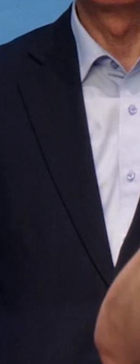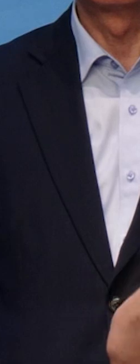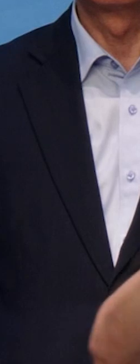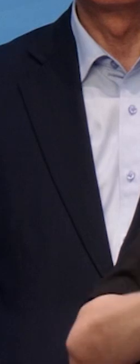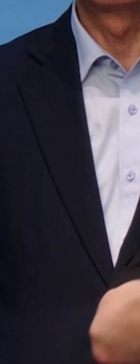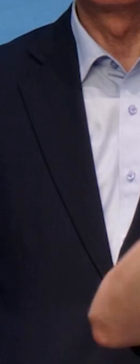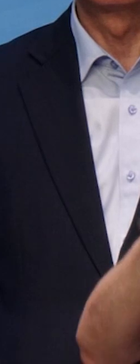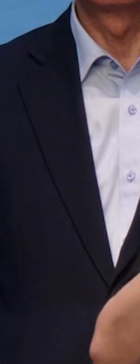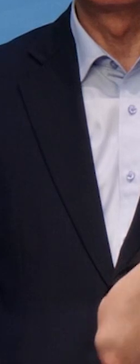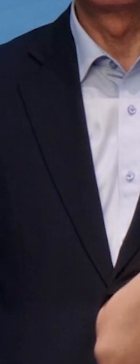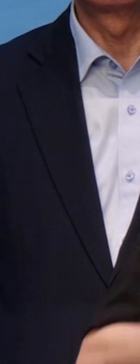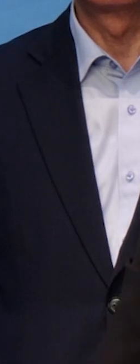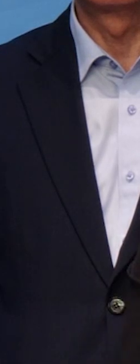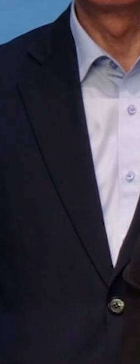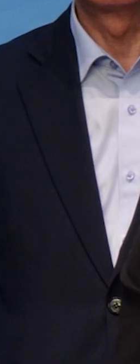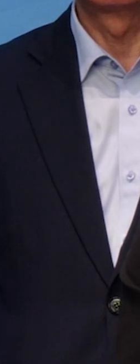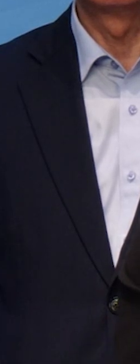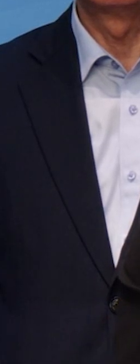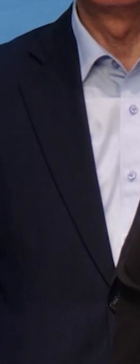혼란도 보이지 않습니다.